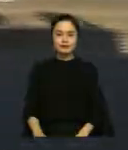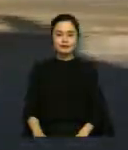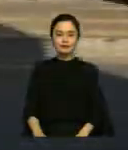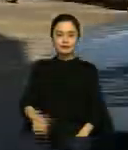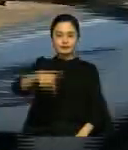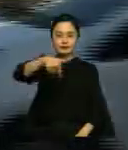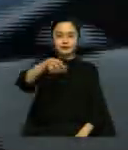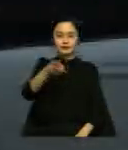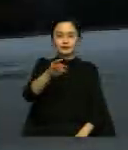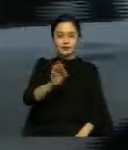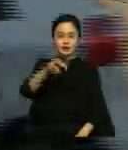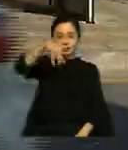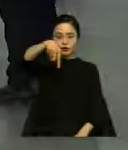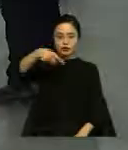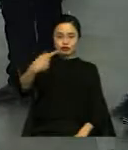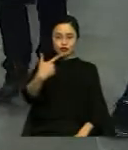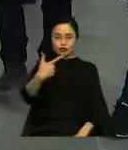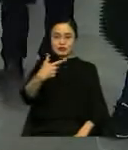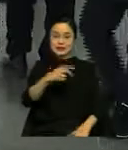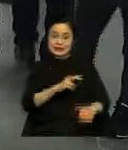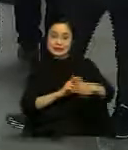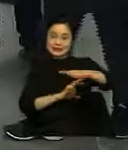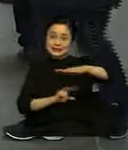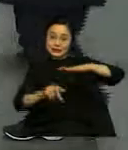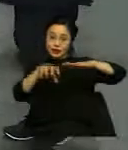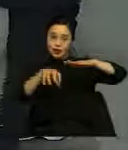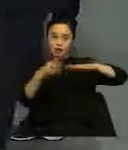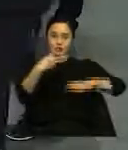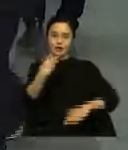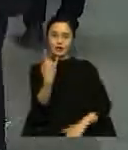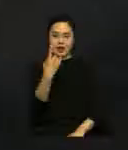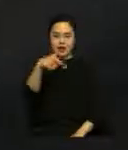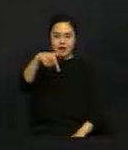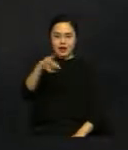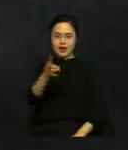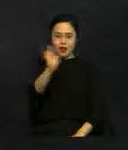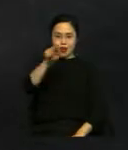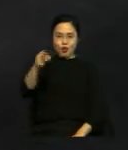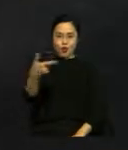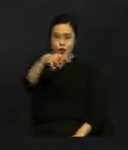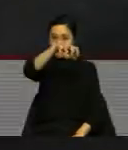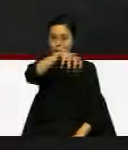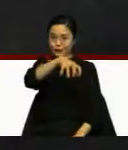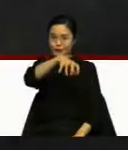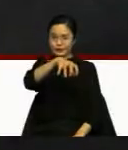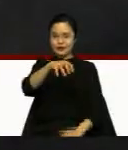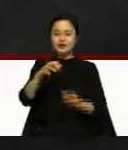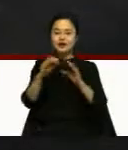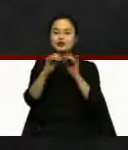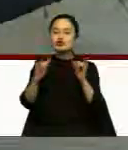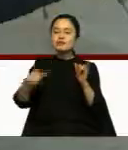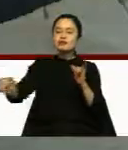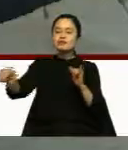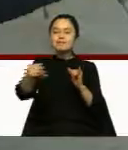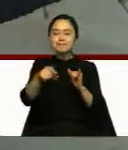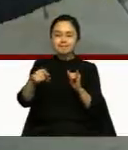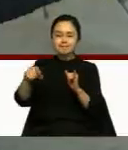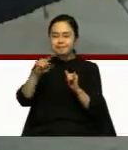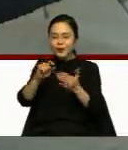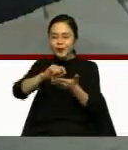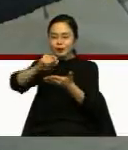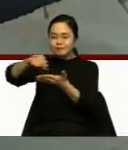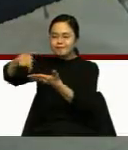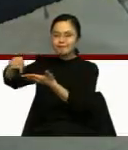경춘선 퇴계원역입니다. 읍승격을 위해 지역 주민들을 대상으로 서명운동이 벌어지고 있습니다. 퇴계원면